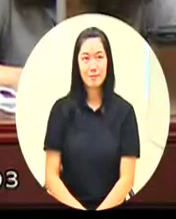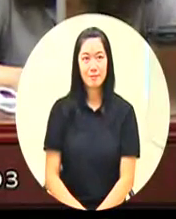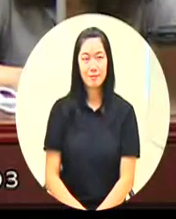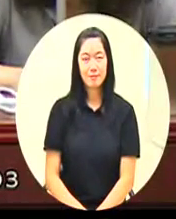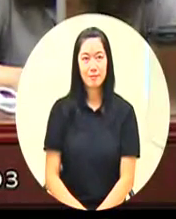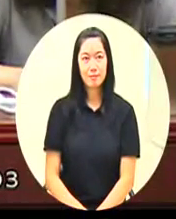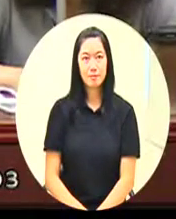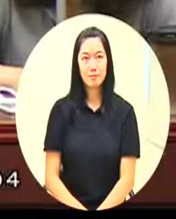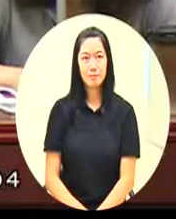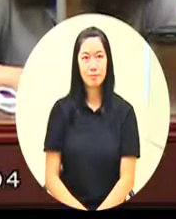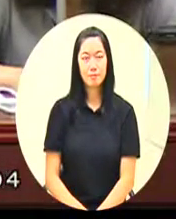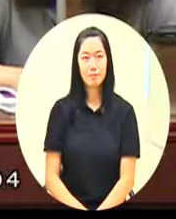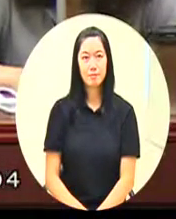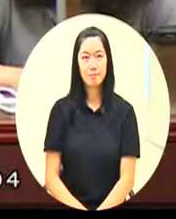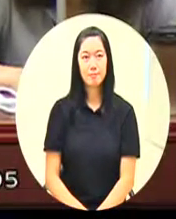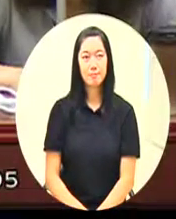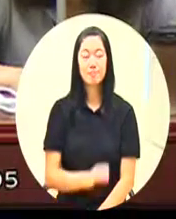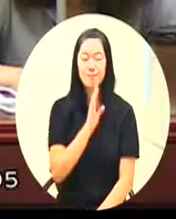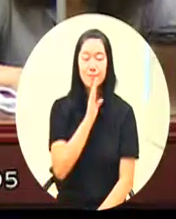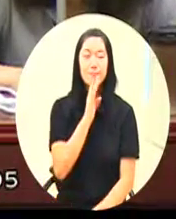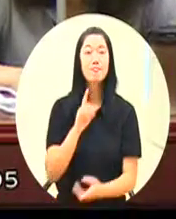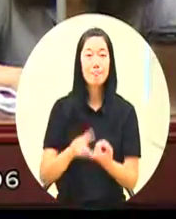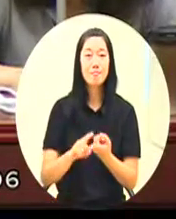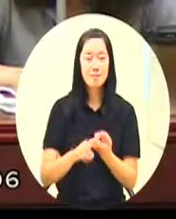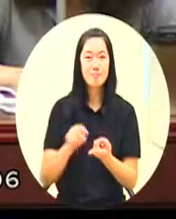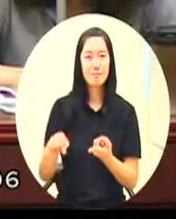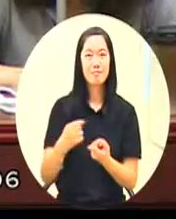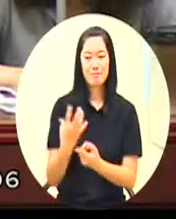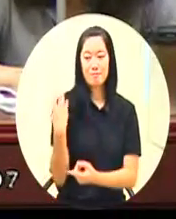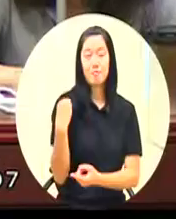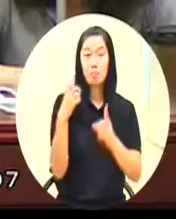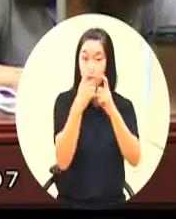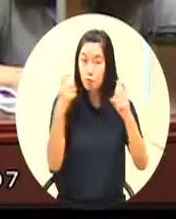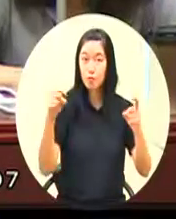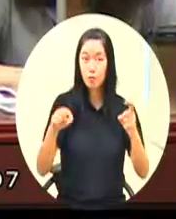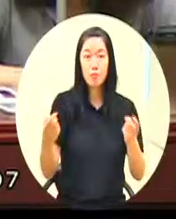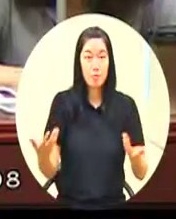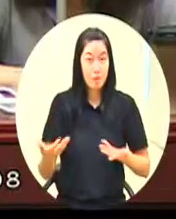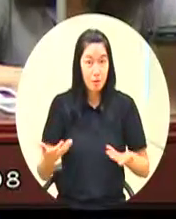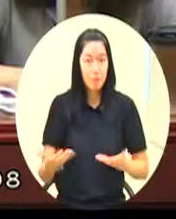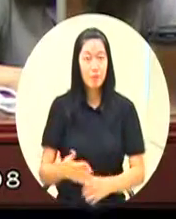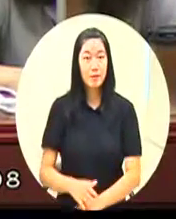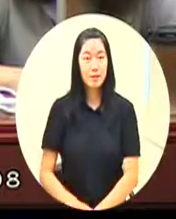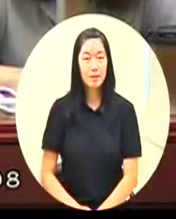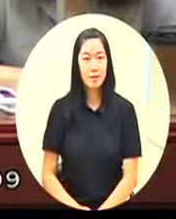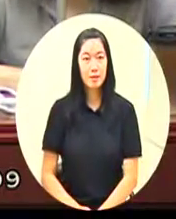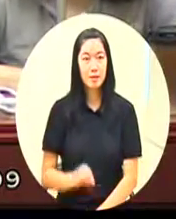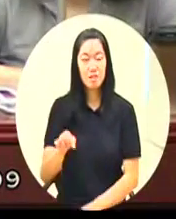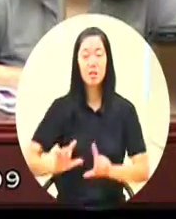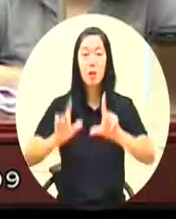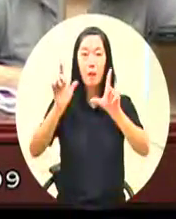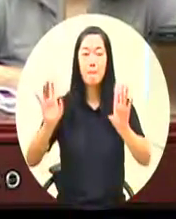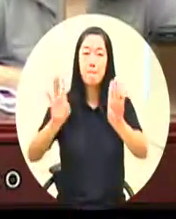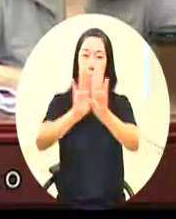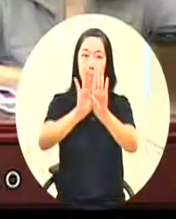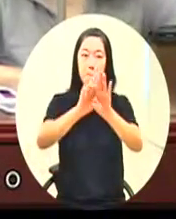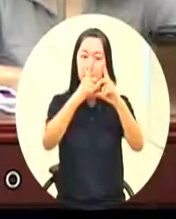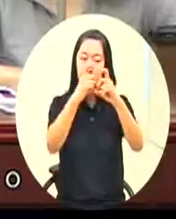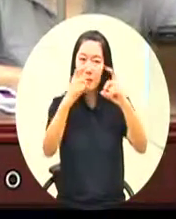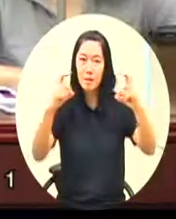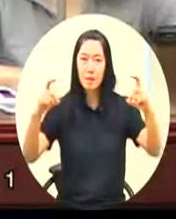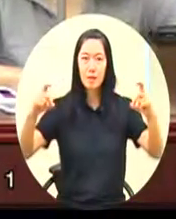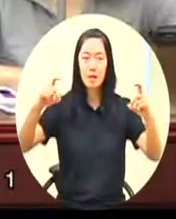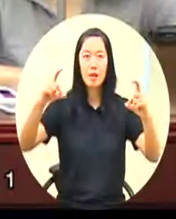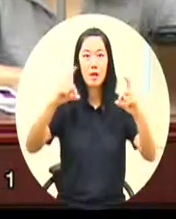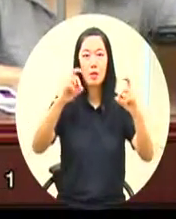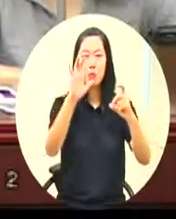是，对，旧城那个部分哦，它那个东门的那个城墙倒塌的坍